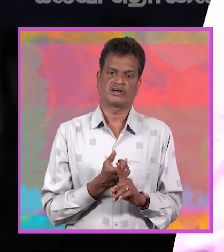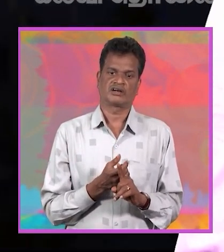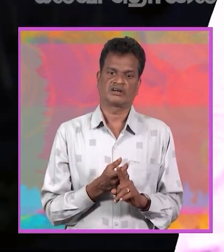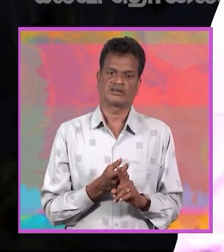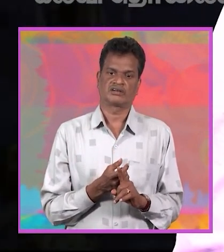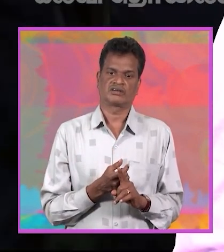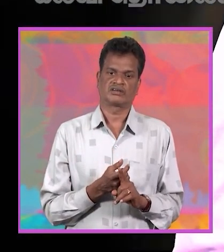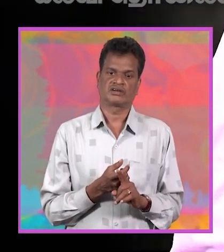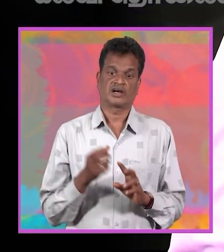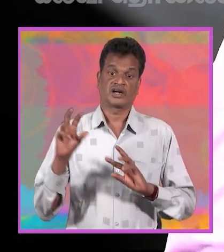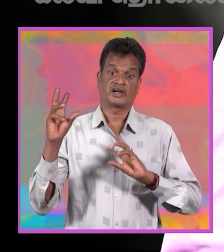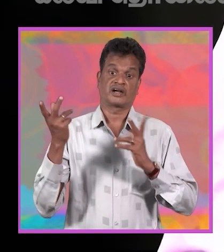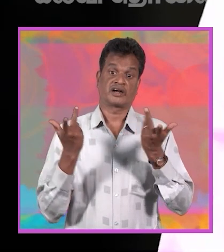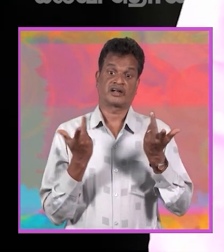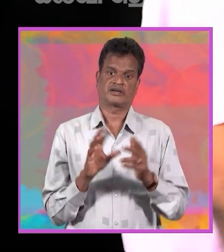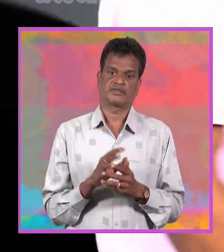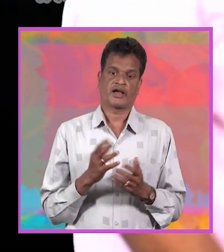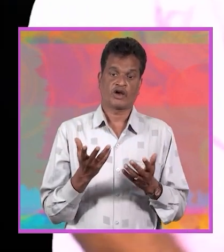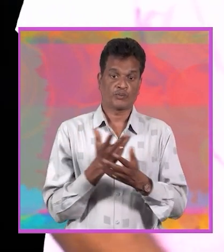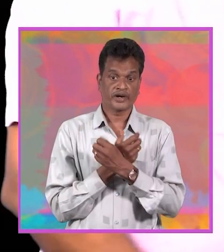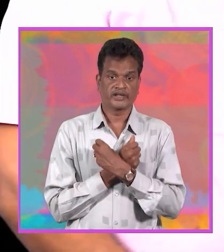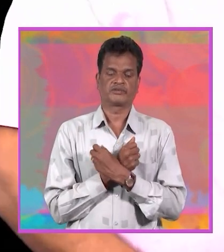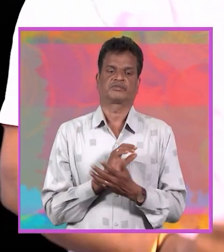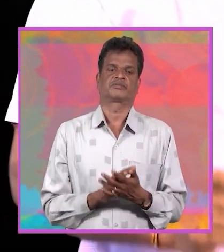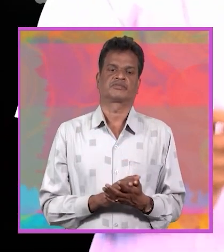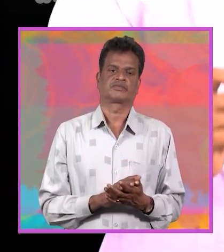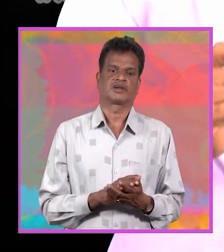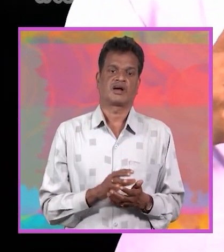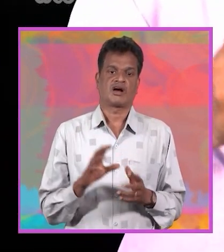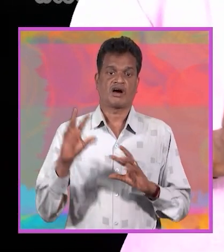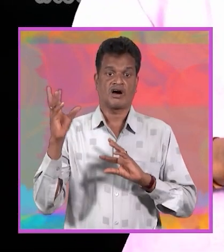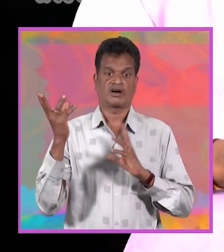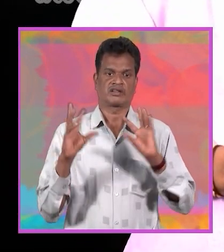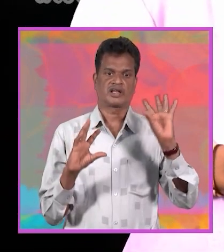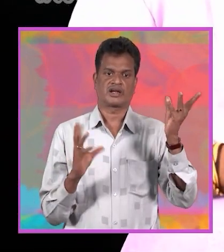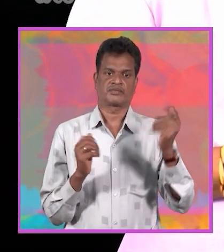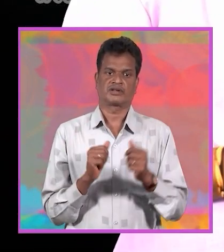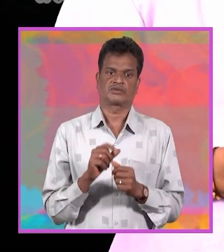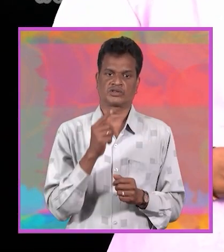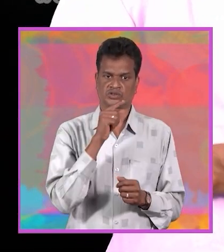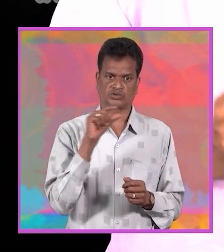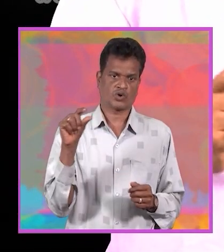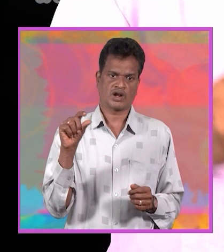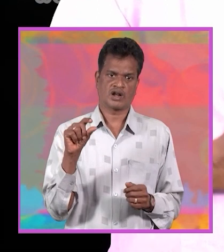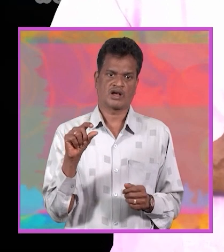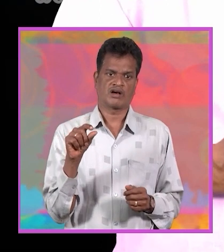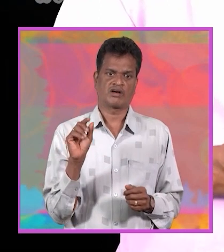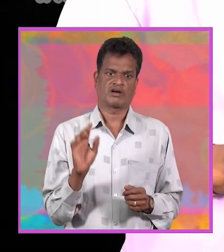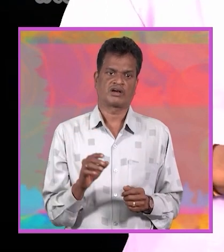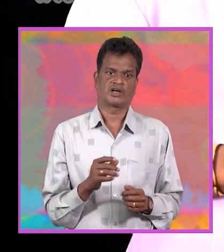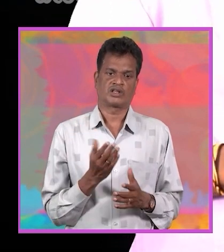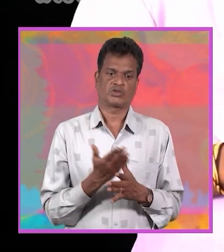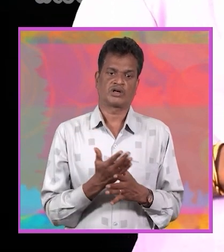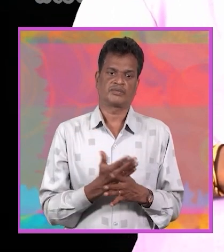காவியாவுக்கு நடனம் ஆடுதல் பிடிக்கும். ஆடுதல் என்ற ஒரு சொல் இங்கே வந்திருக்கு, அது தொழில் பெயர்.